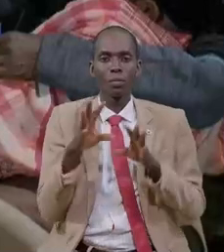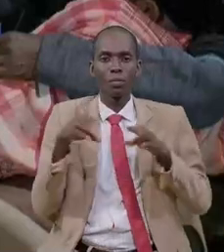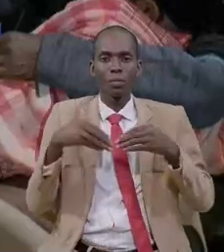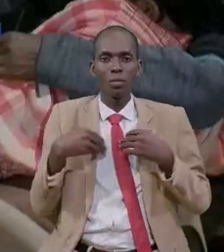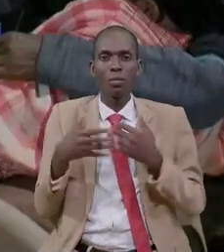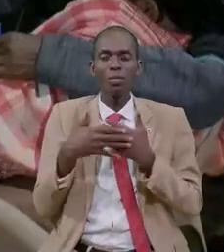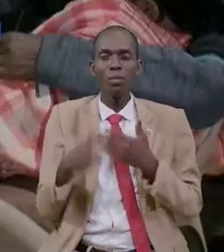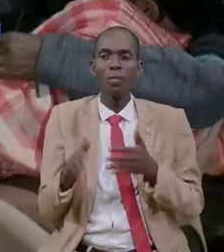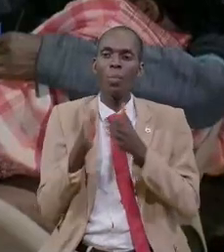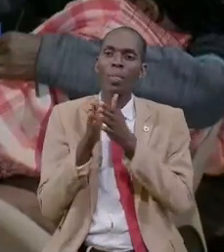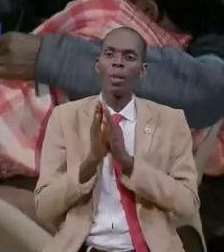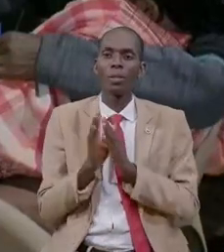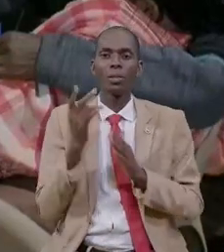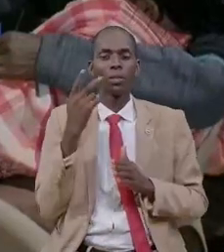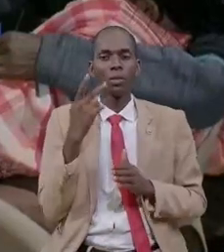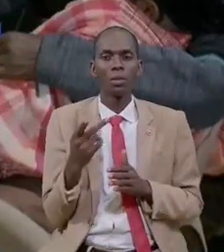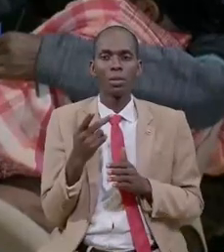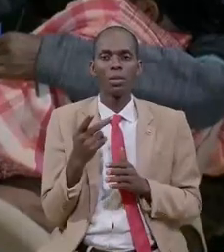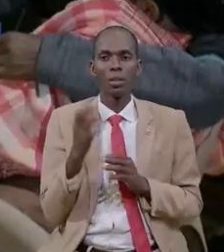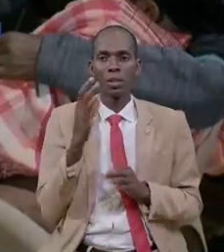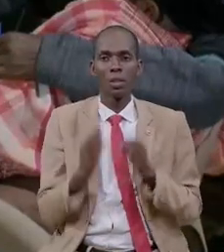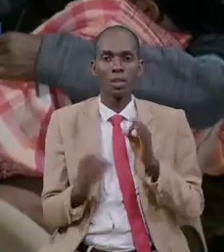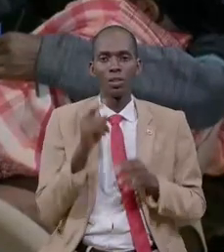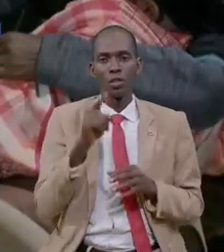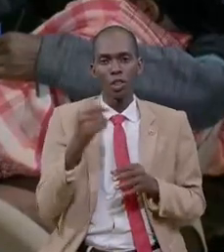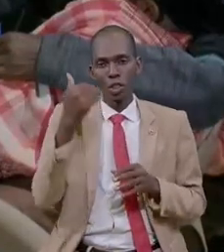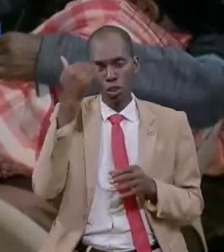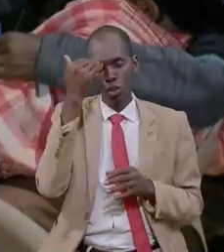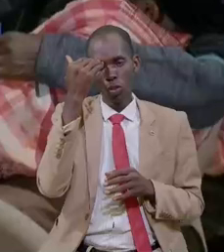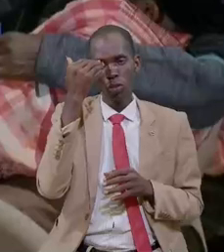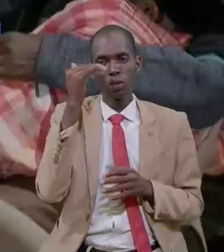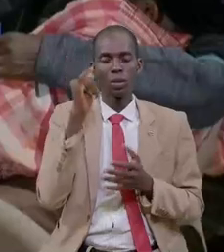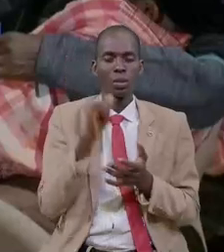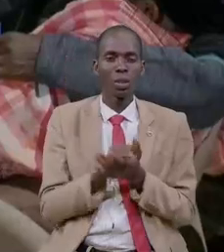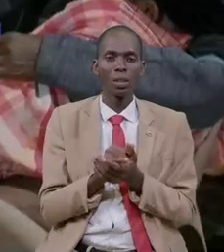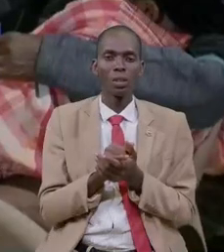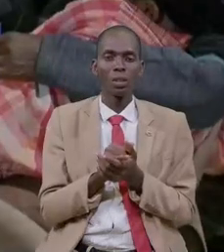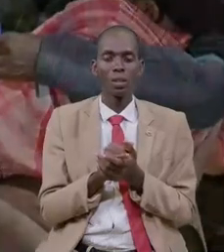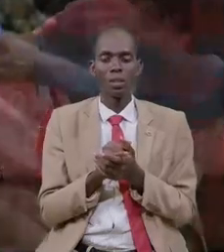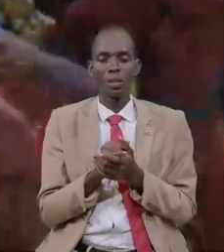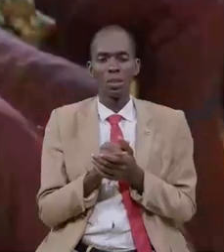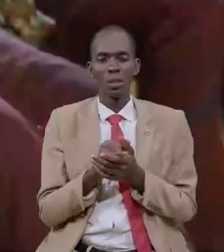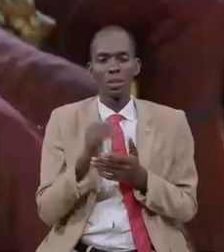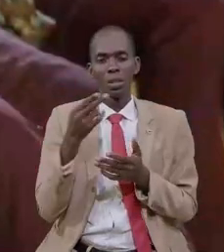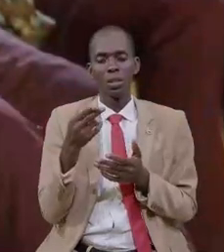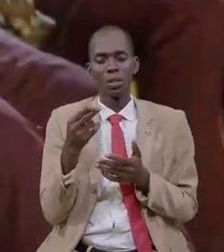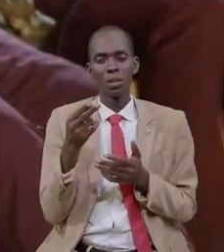après avoir demandé. Il dit, et si nous savons qu'il nous écoute,